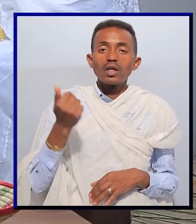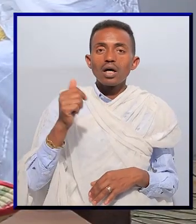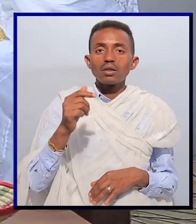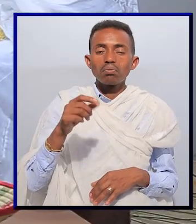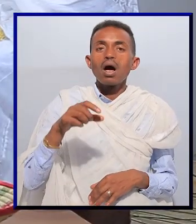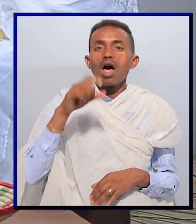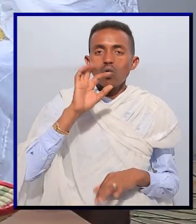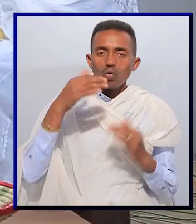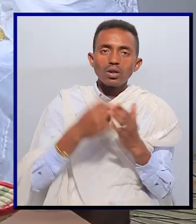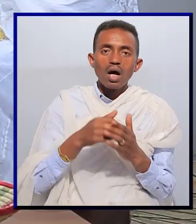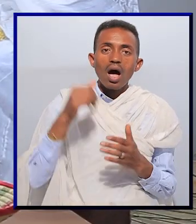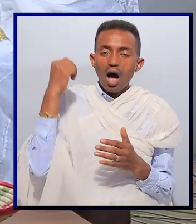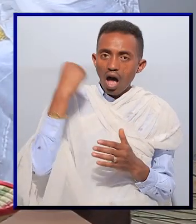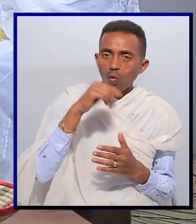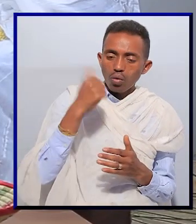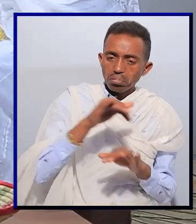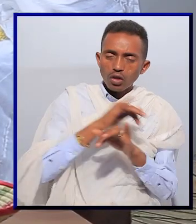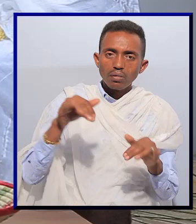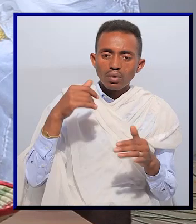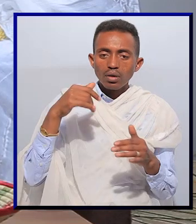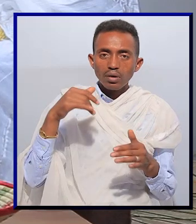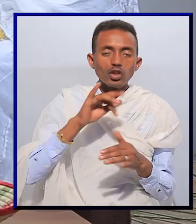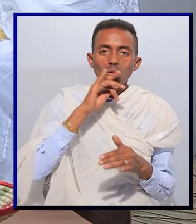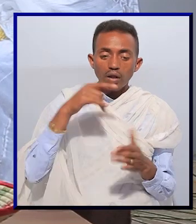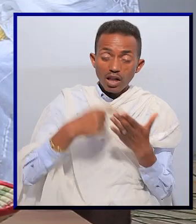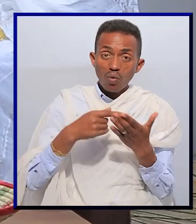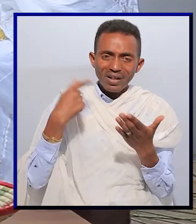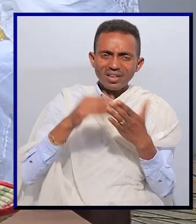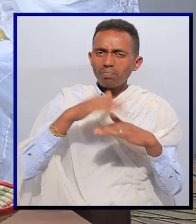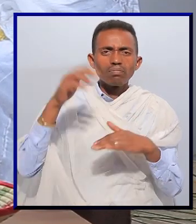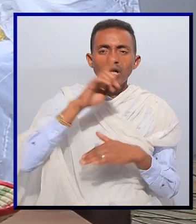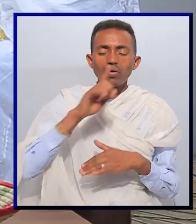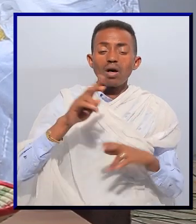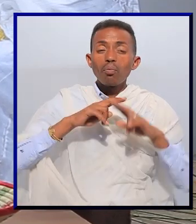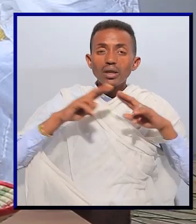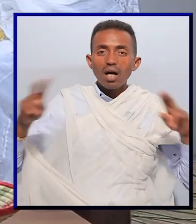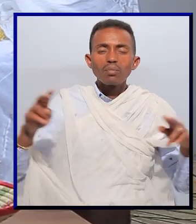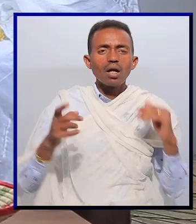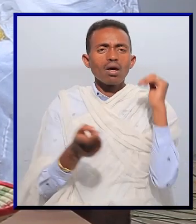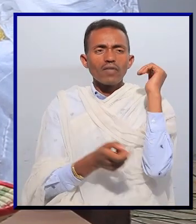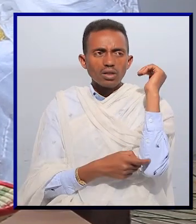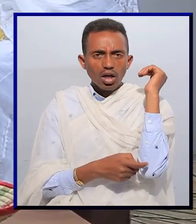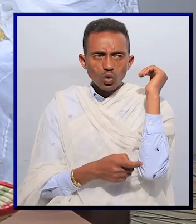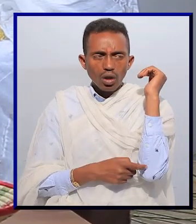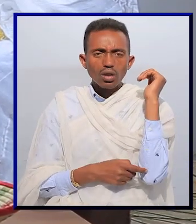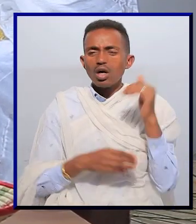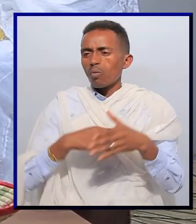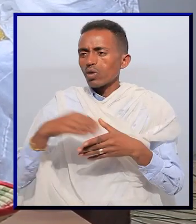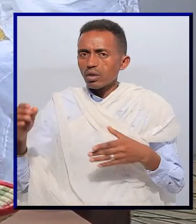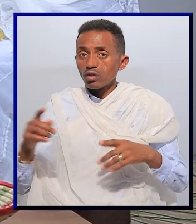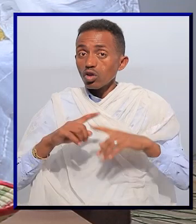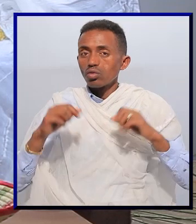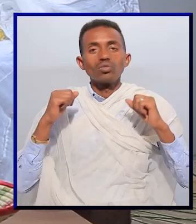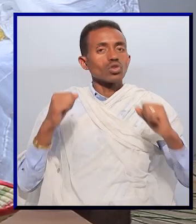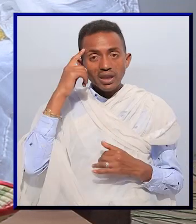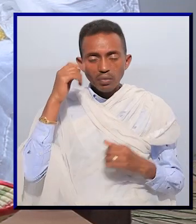እንደ አልኮል መጠጥ ሱስ ነው ከዛም ደግሞ የበለጠ ነው ይሄኛው በጣም ነው የሚፈታተናቸው